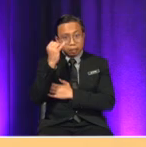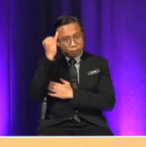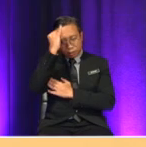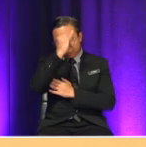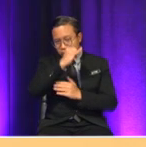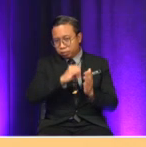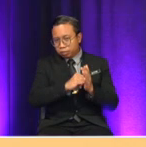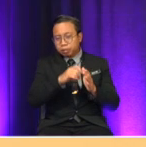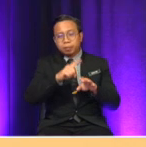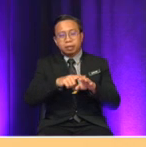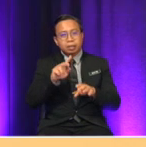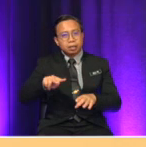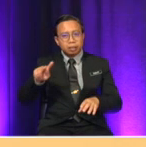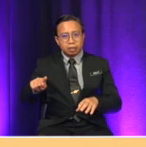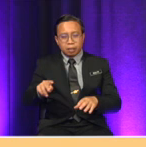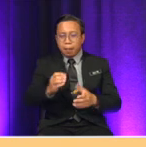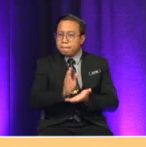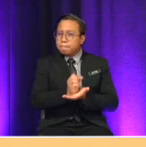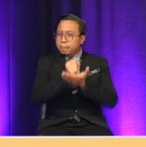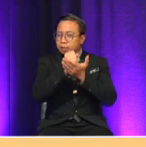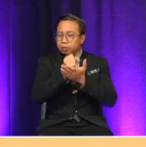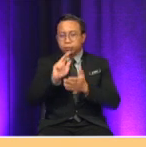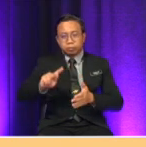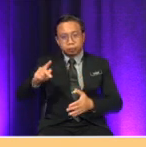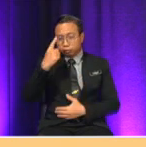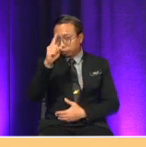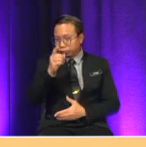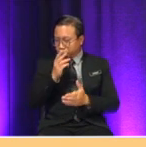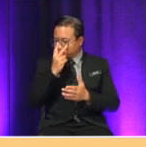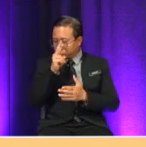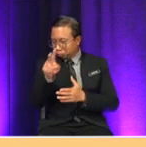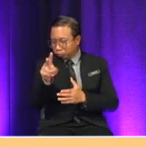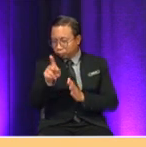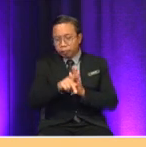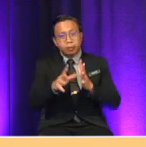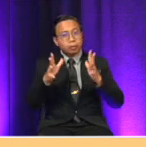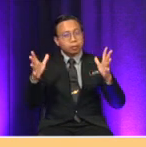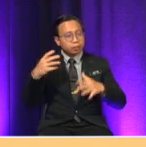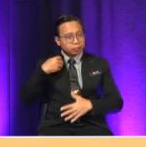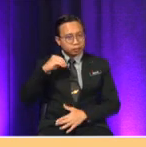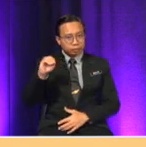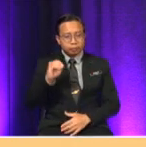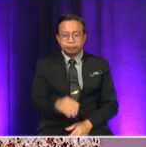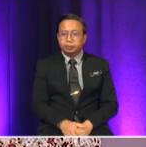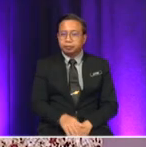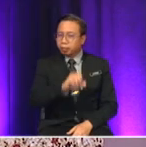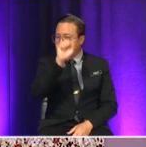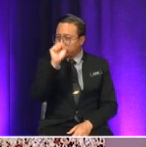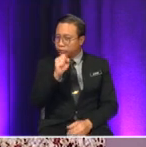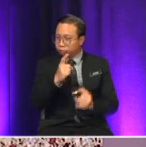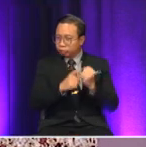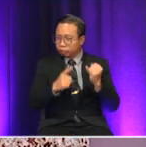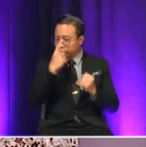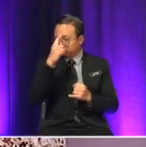kepada kanak-kanak serta membantu kanak-kanak untuk meneroka perkembangan mereka. Baik, soalan yang terakhir